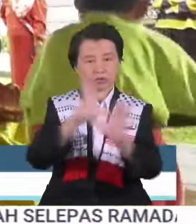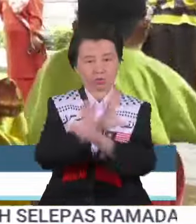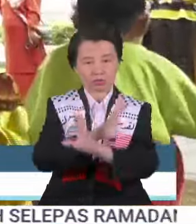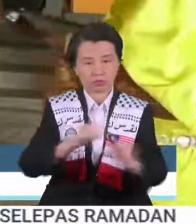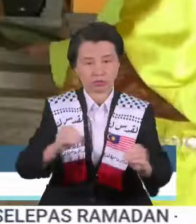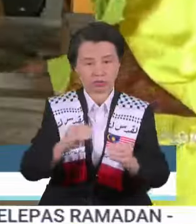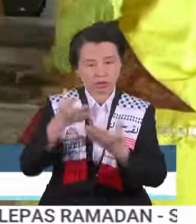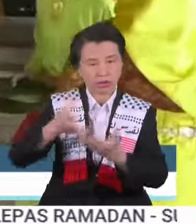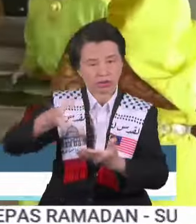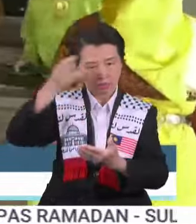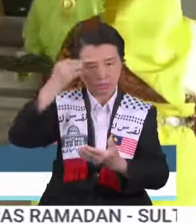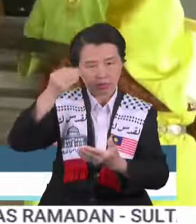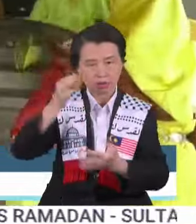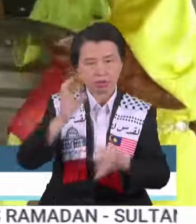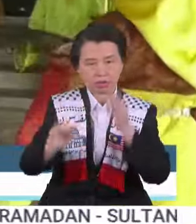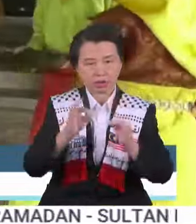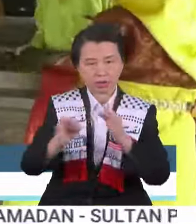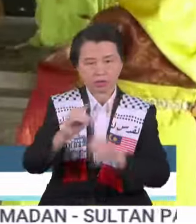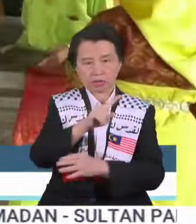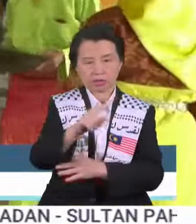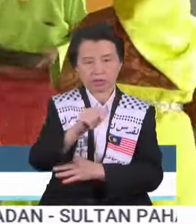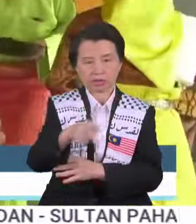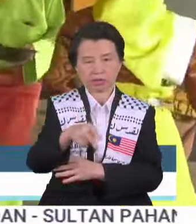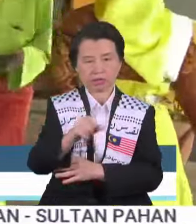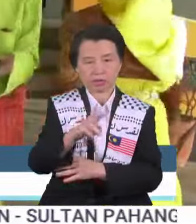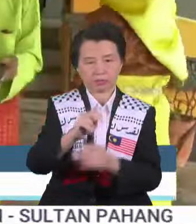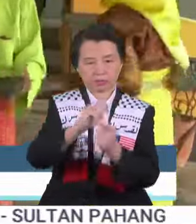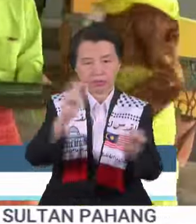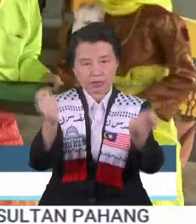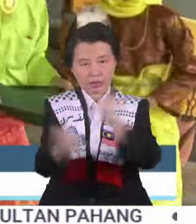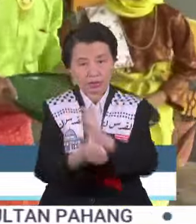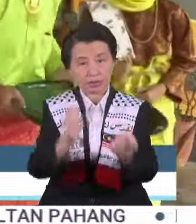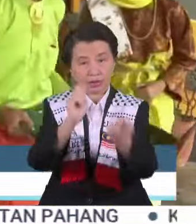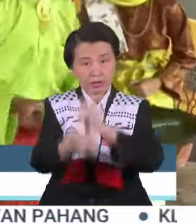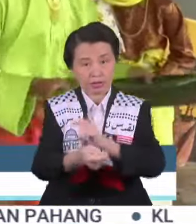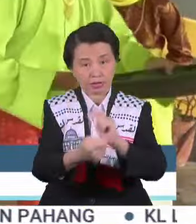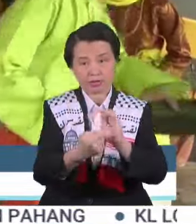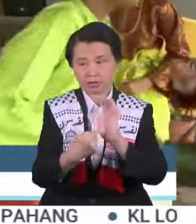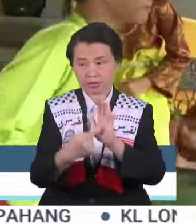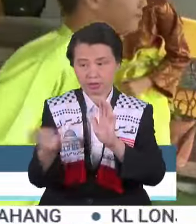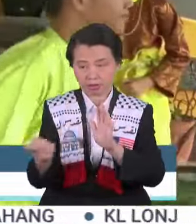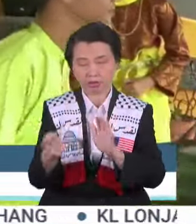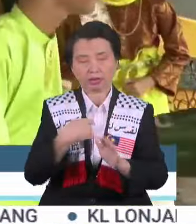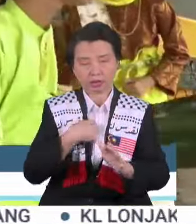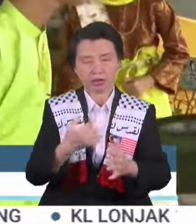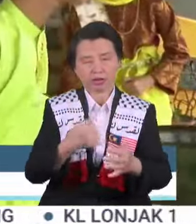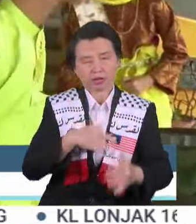dapat belajar zapin ini. Kalau zapin canai yang saya nak ketengahkan ini, saya rasa